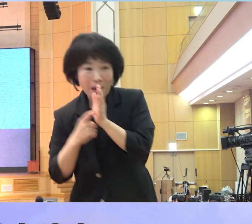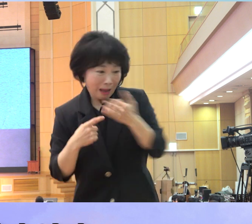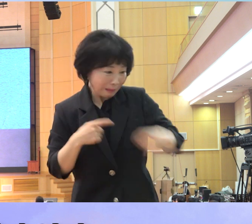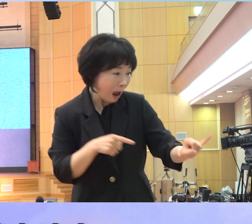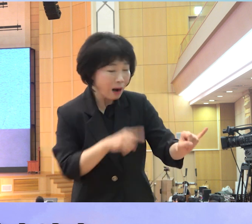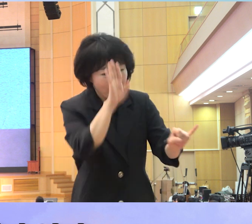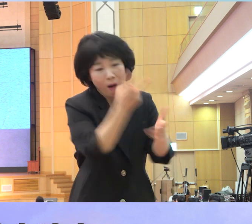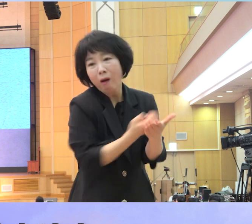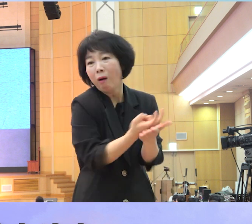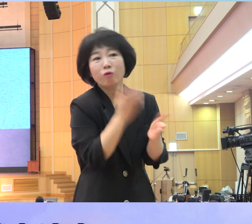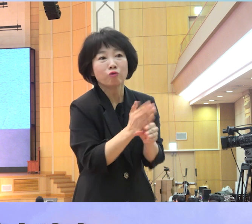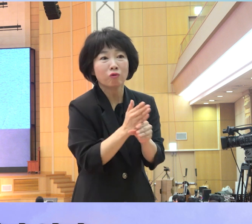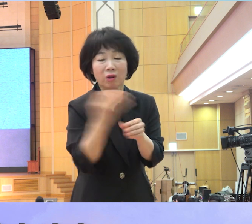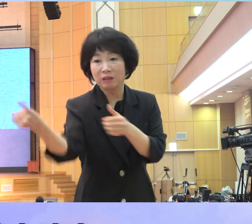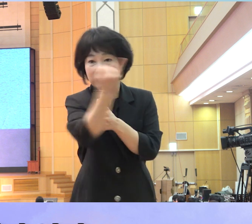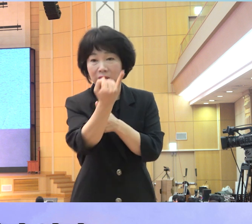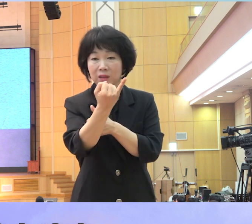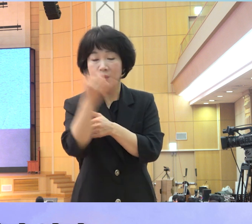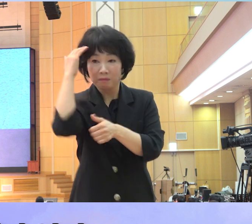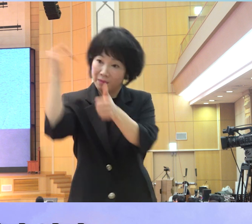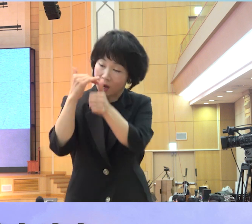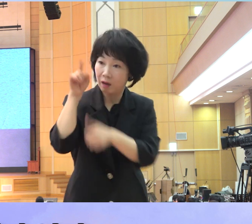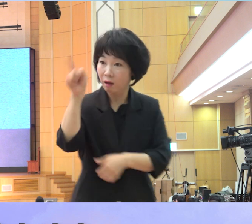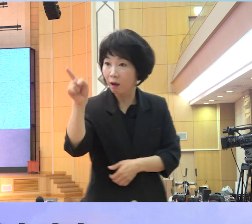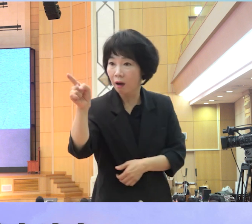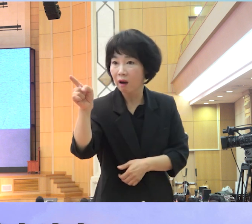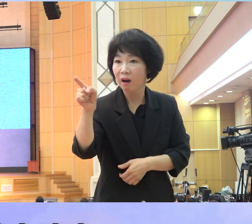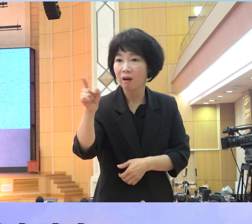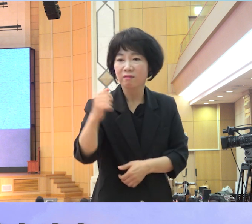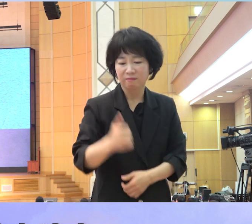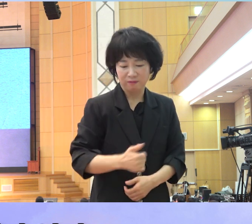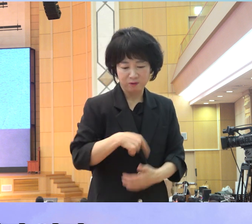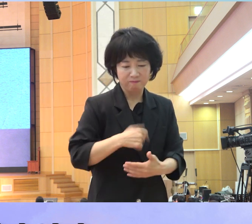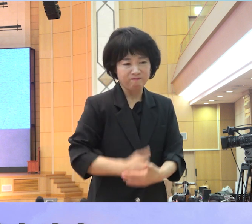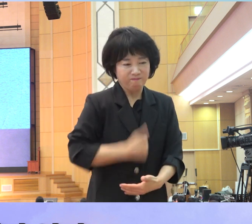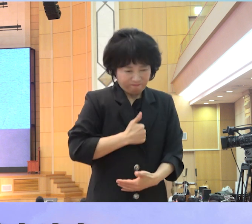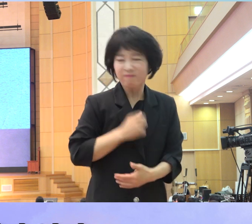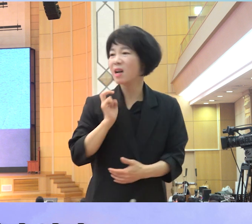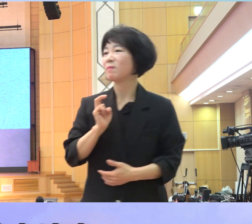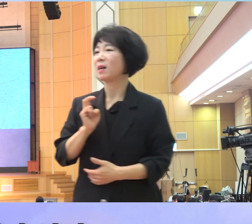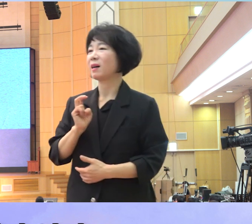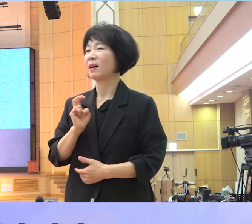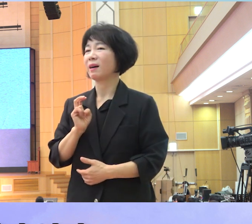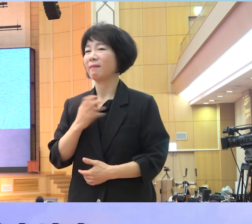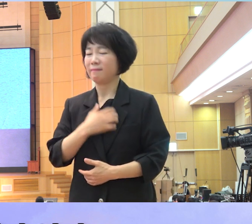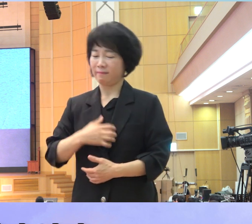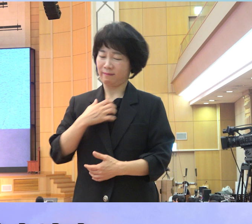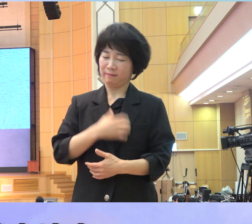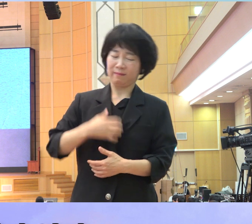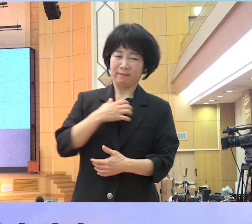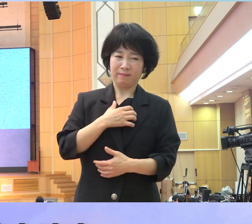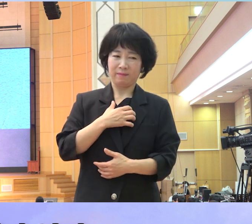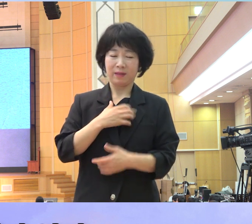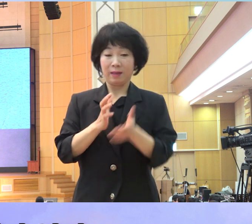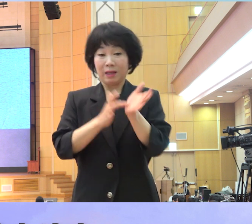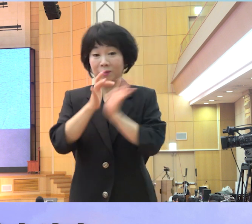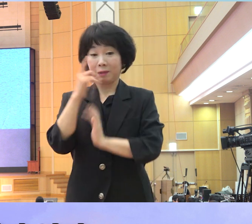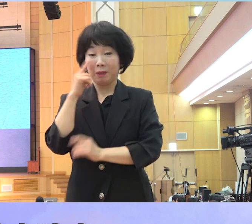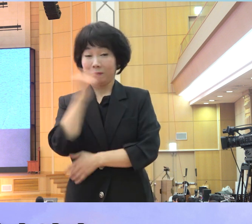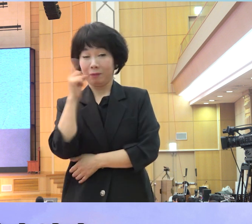힐끔힐끔 힐끔힐끔. 그러면서 야이로 회당장에게 이 말을